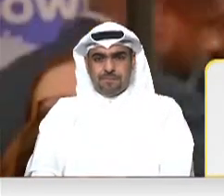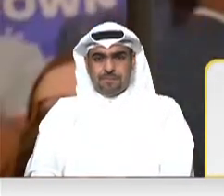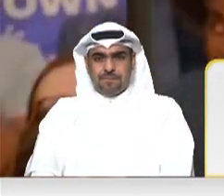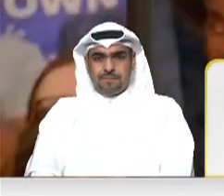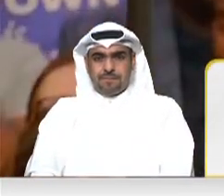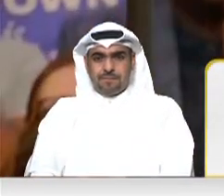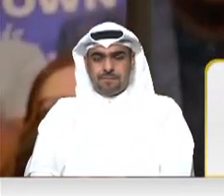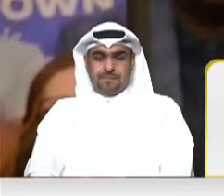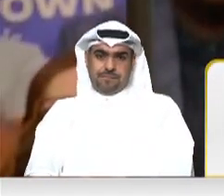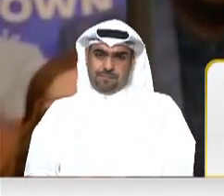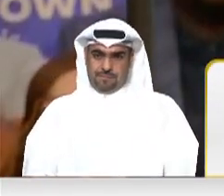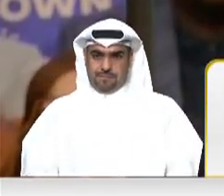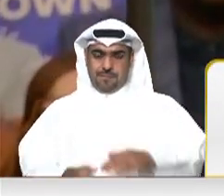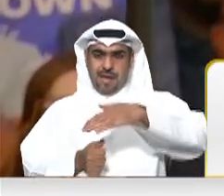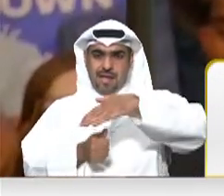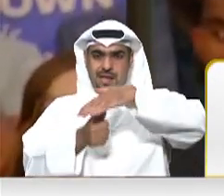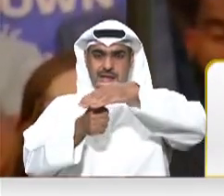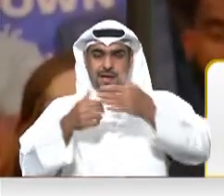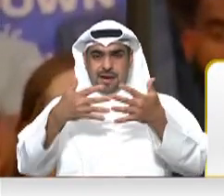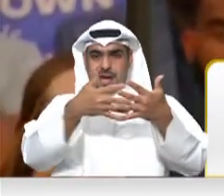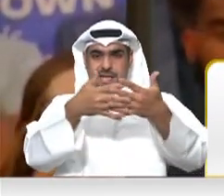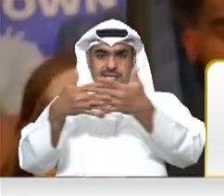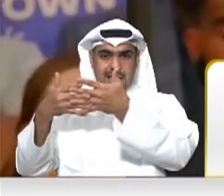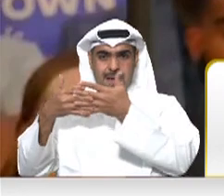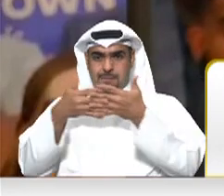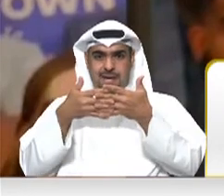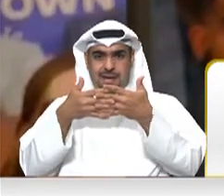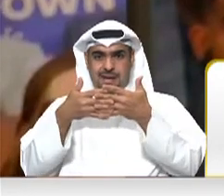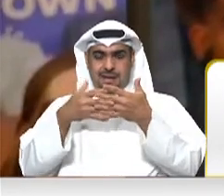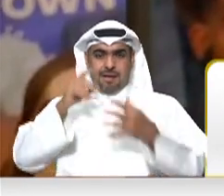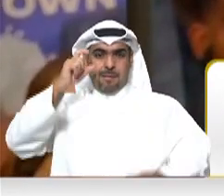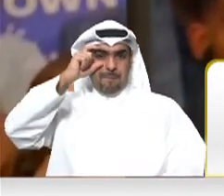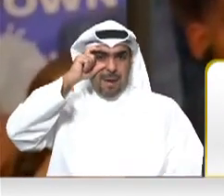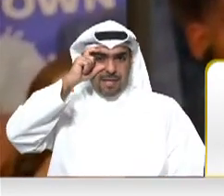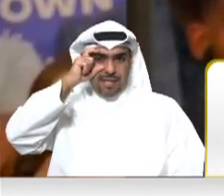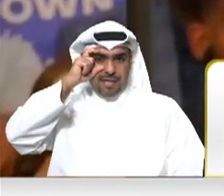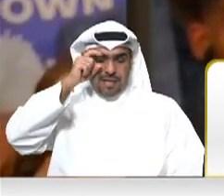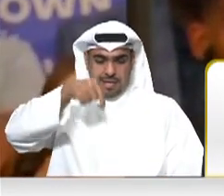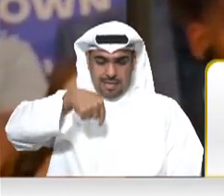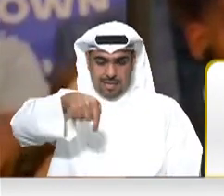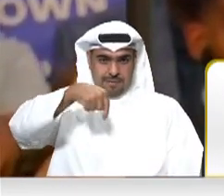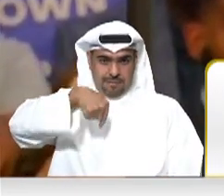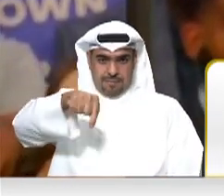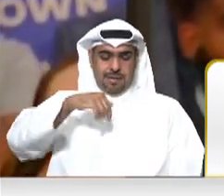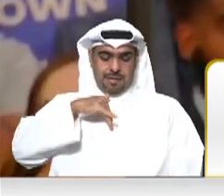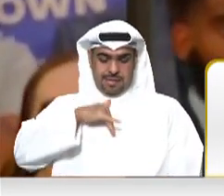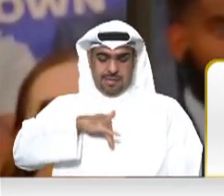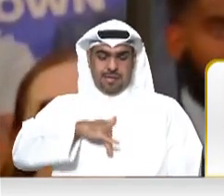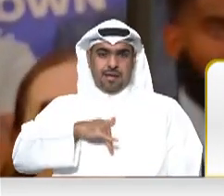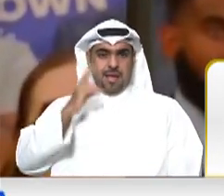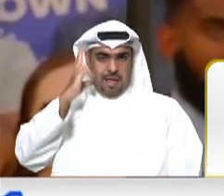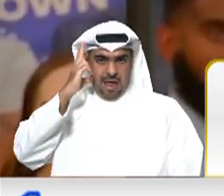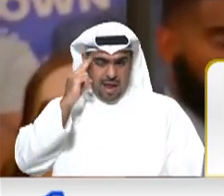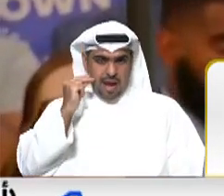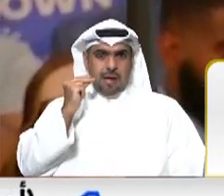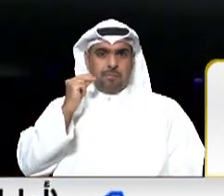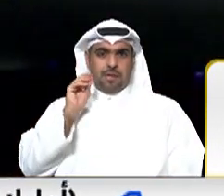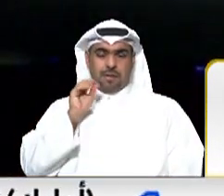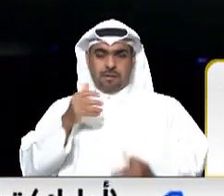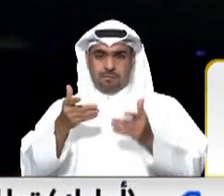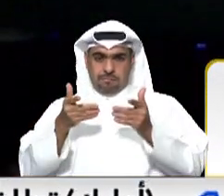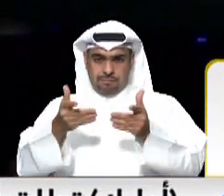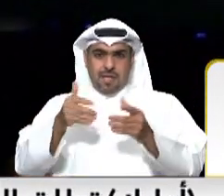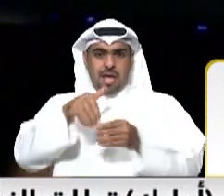طريق الرئيس الامريكي جو بايدن الطامح في ولايه ثانيه للرئاسه الامريكيه بات مملوءا بالعقبات